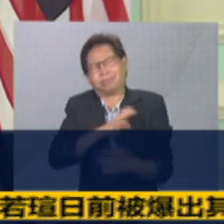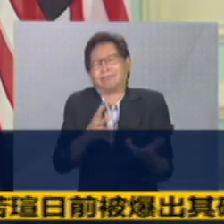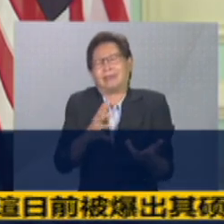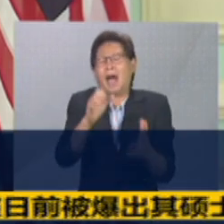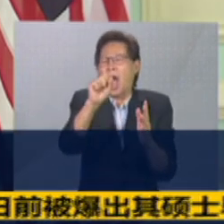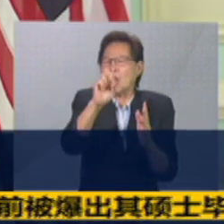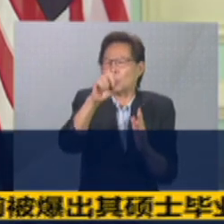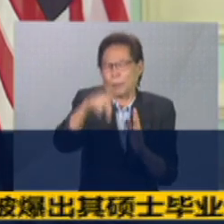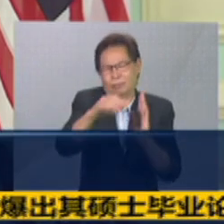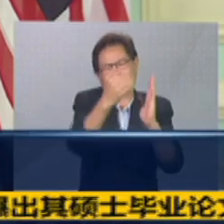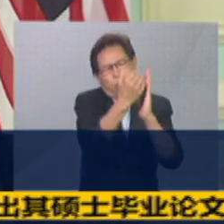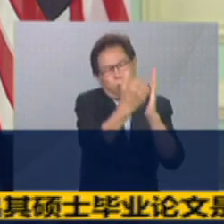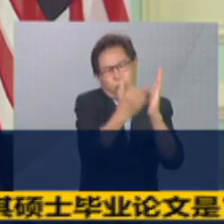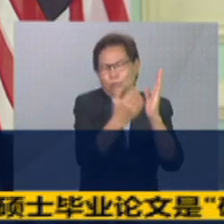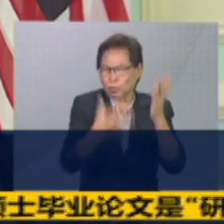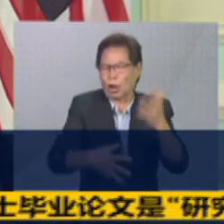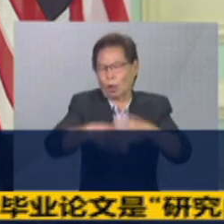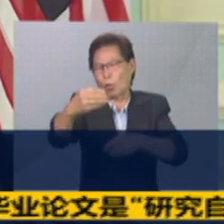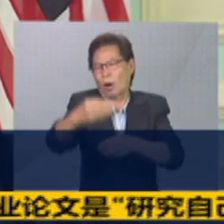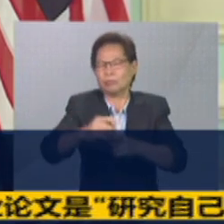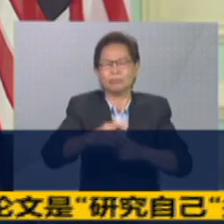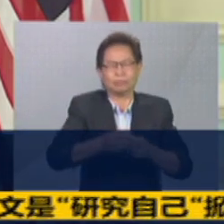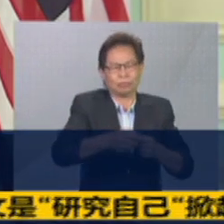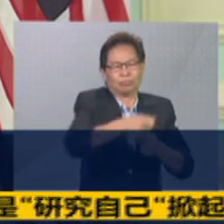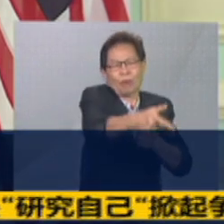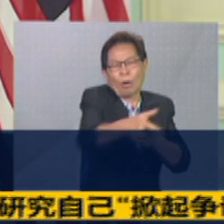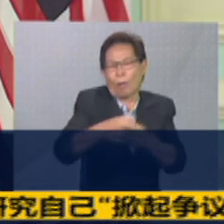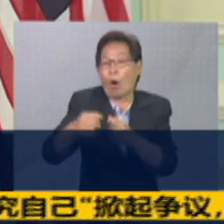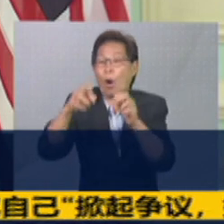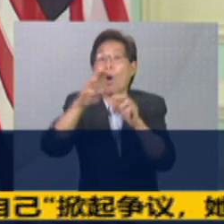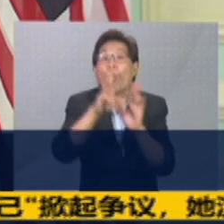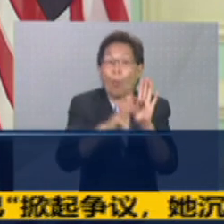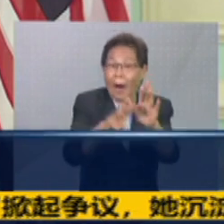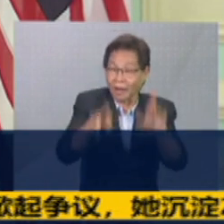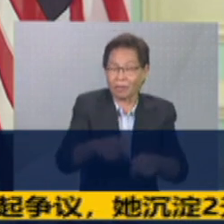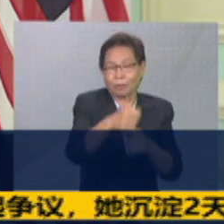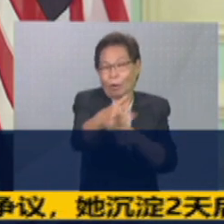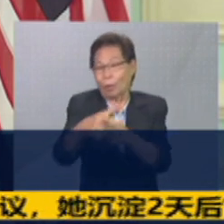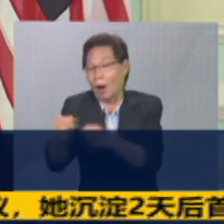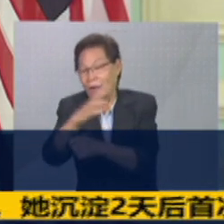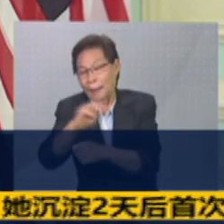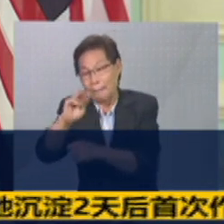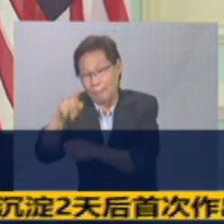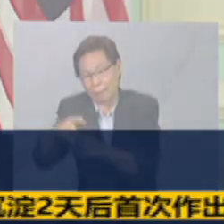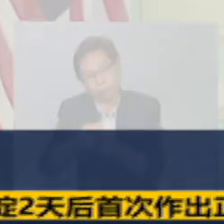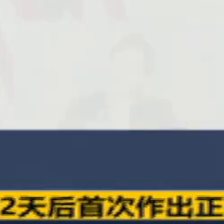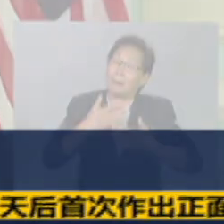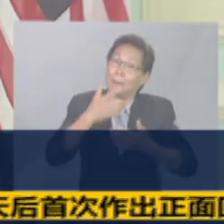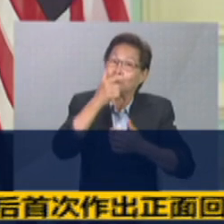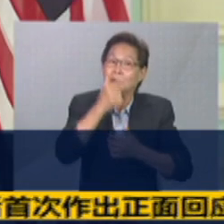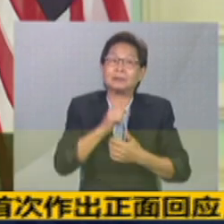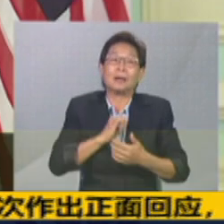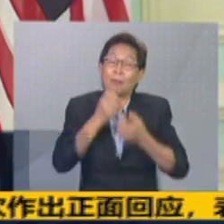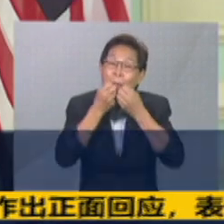SOP telah pun kita keluarkan kepada semua wakil-wakil rakyat dan juga ahli-ahli parlimen ataupun DUN. Tidak